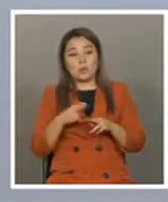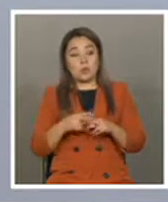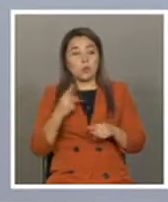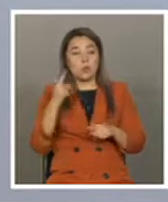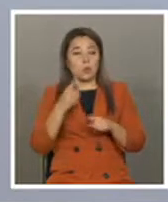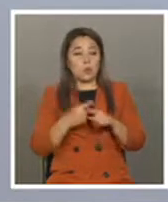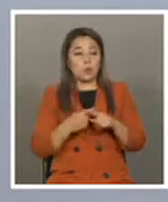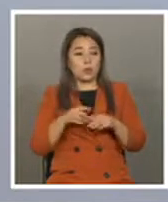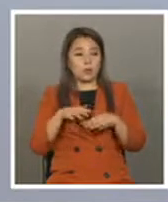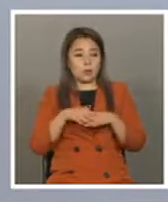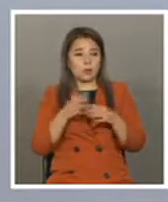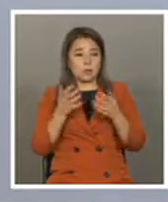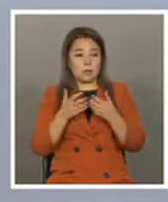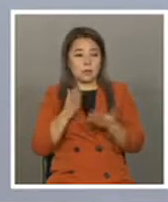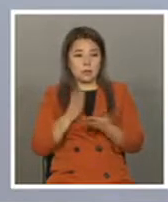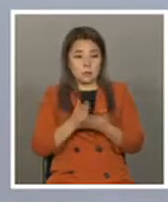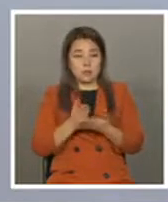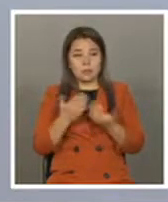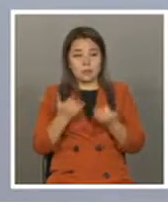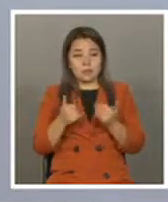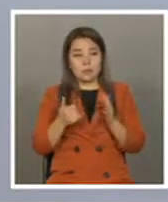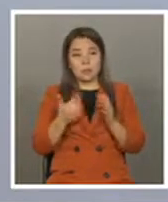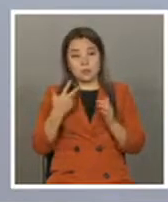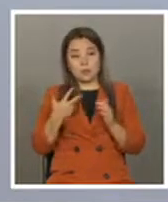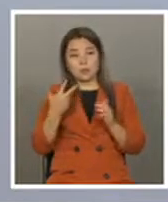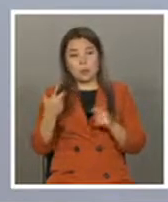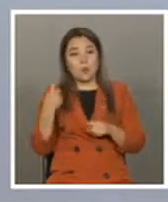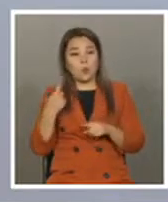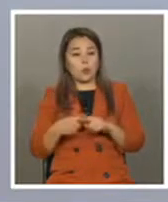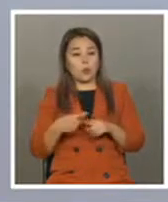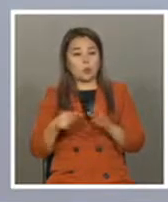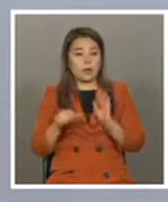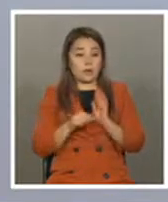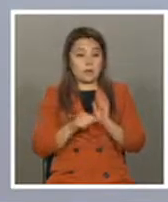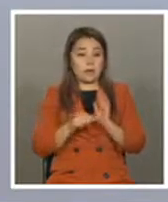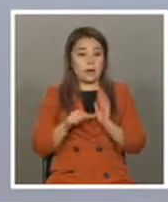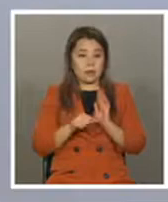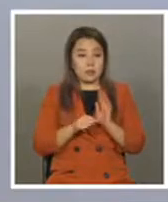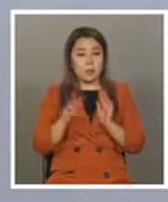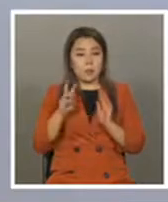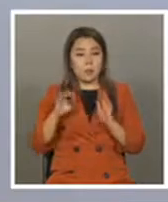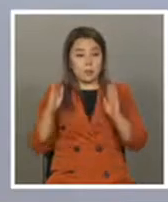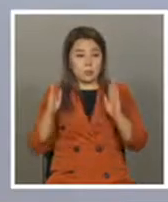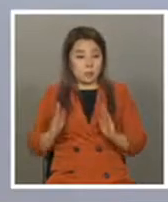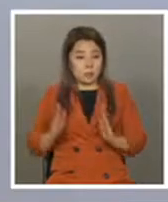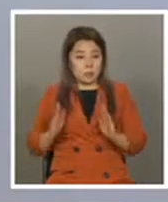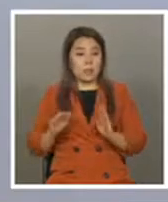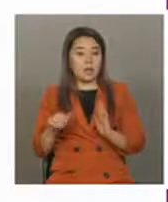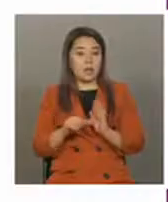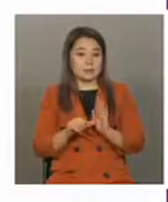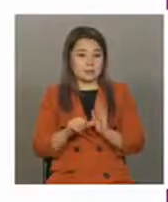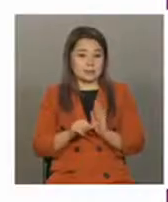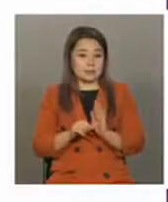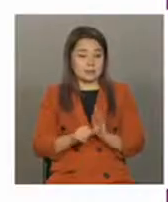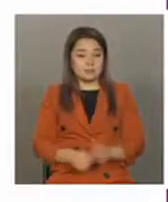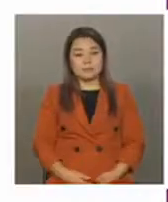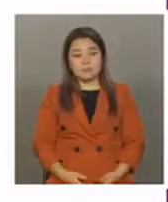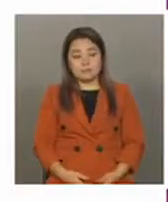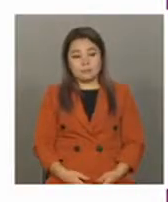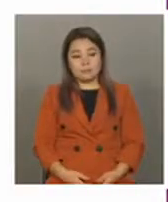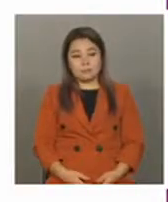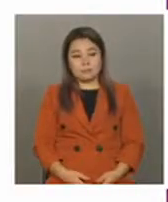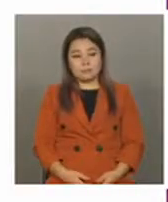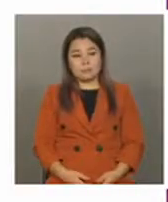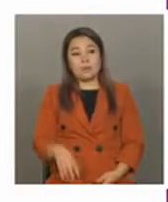қосу амалын орындауға алып келеді. Яғни 3 пен 3-тің қосындысы 6-ға тең. 6-ның модулі 6-ға тең болады. Үшінші,